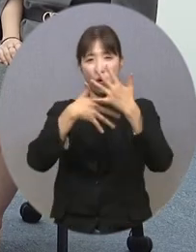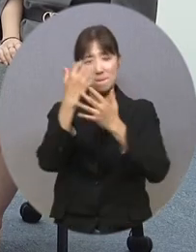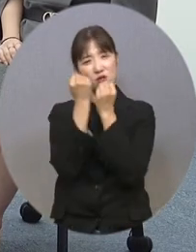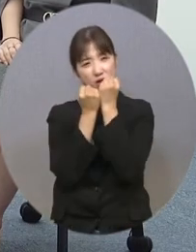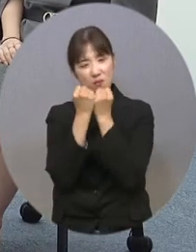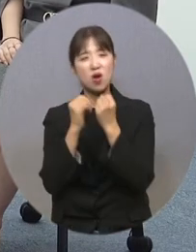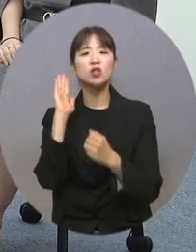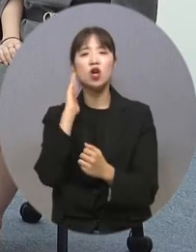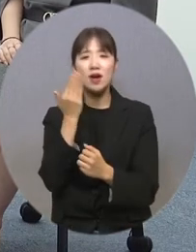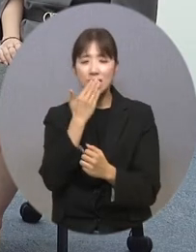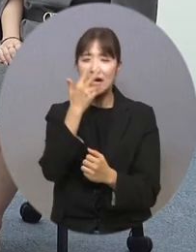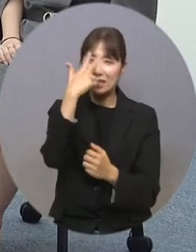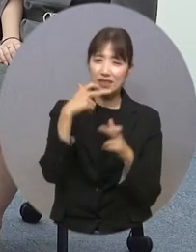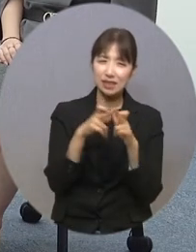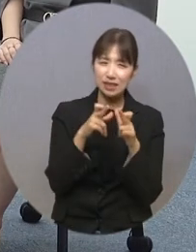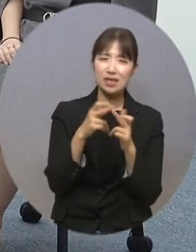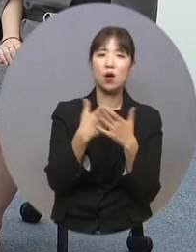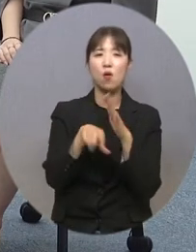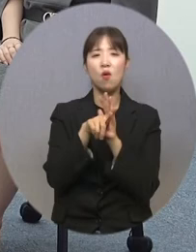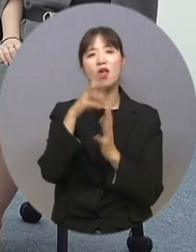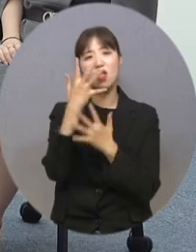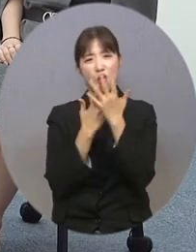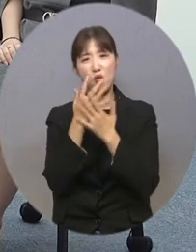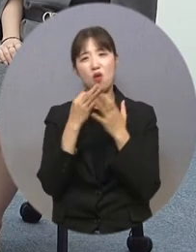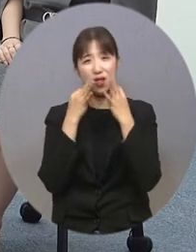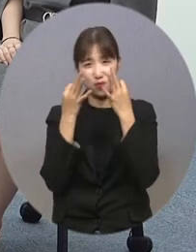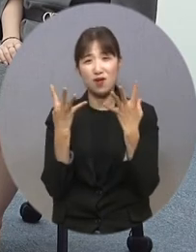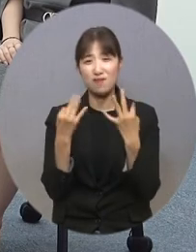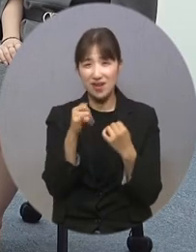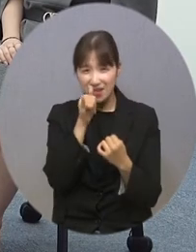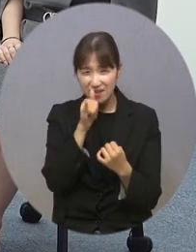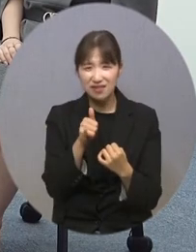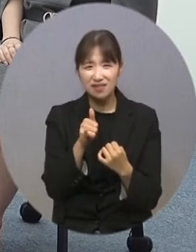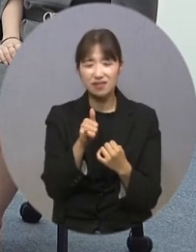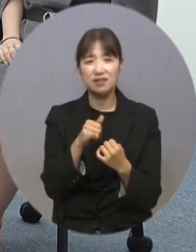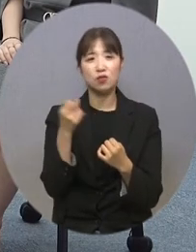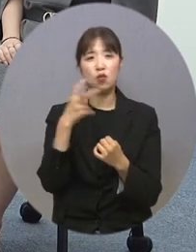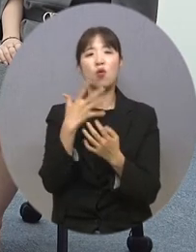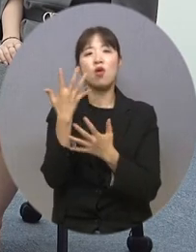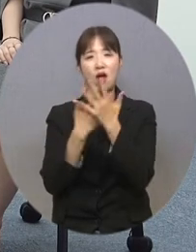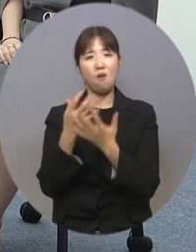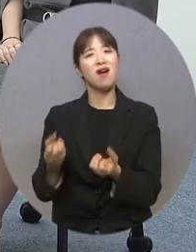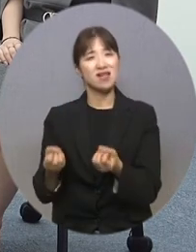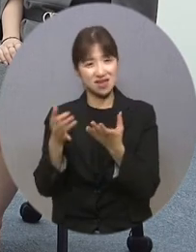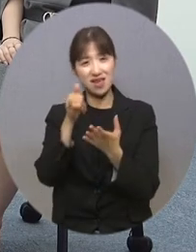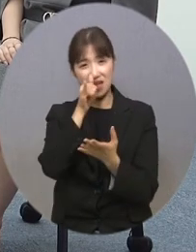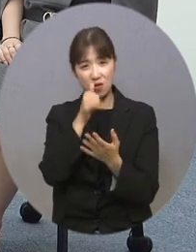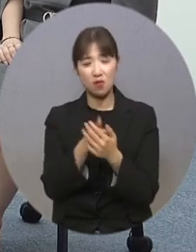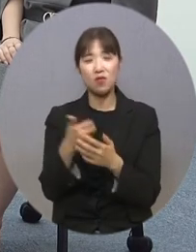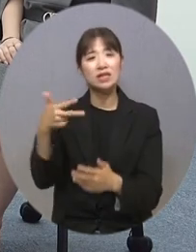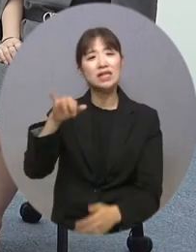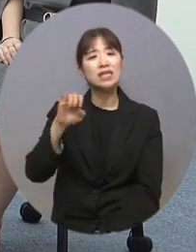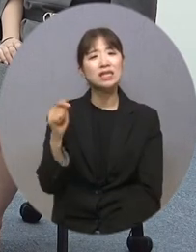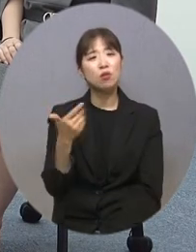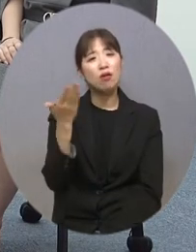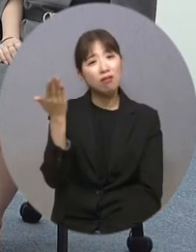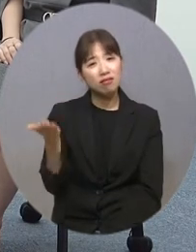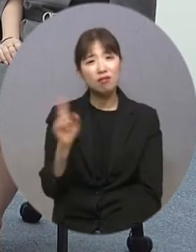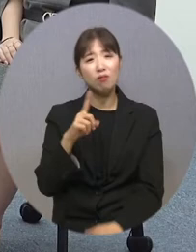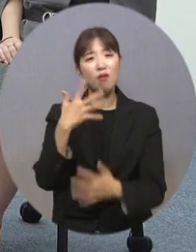청각장애 시각장애 분들은 영화 노력도 많이 하잖아요 별도의 영화제도 열고 우리 지원 님은